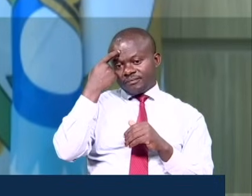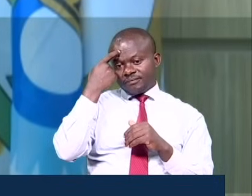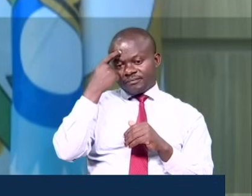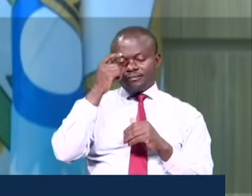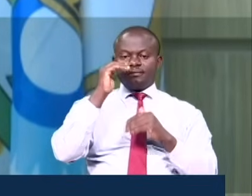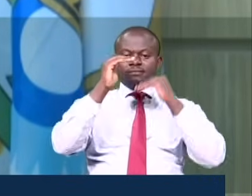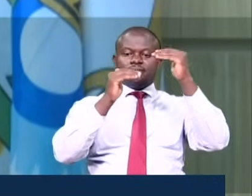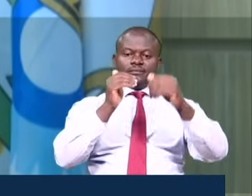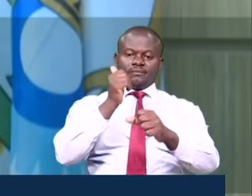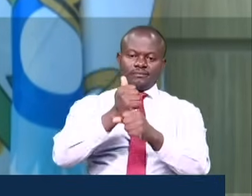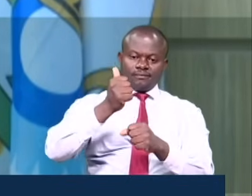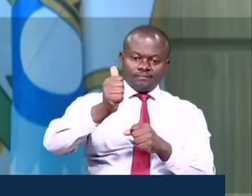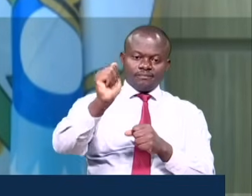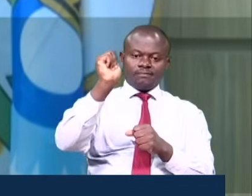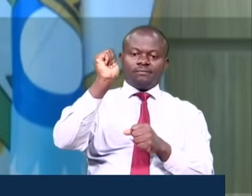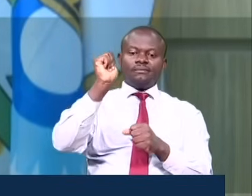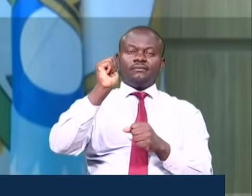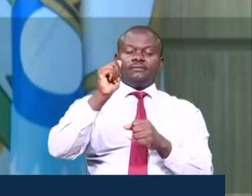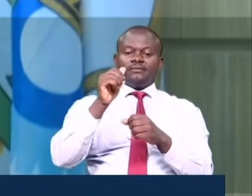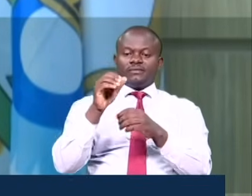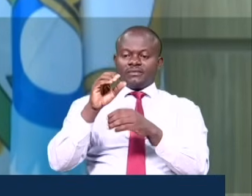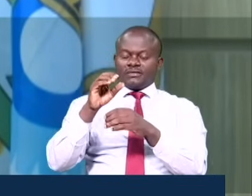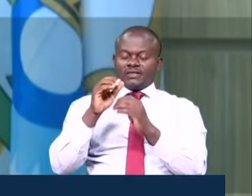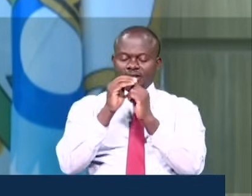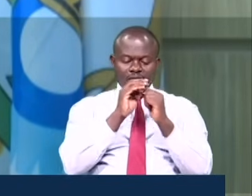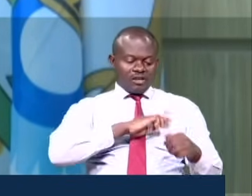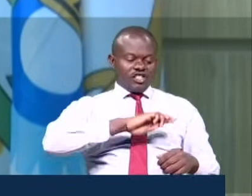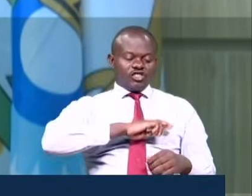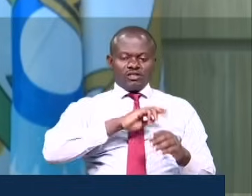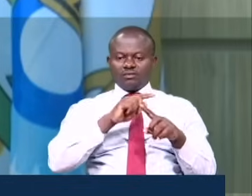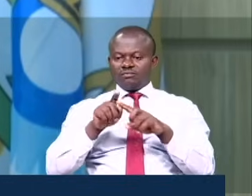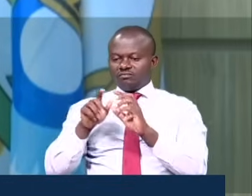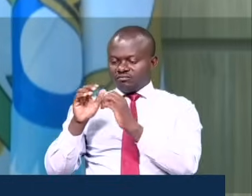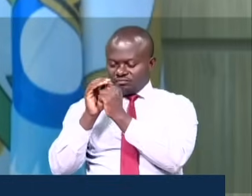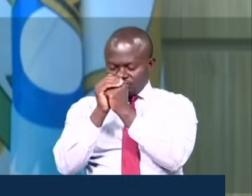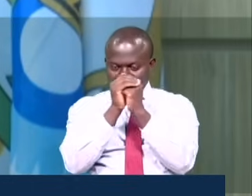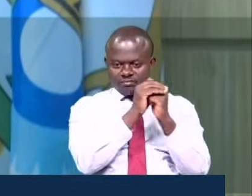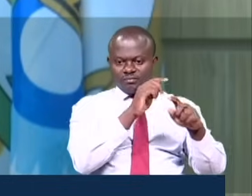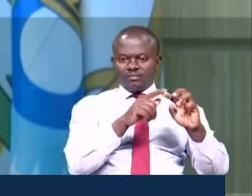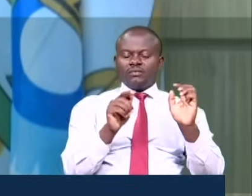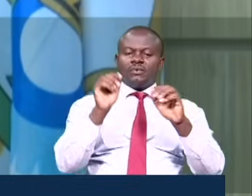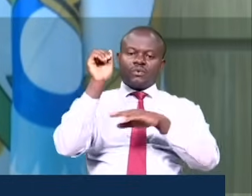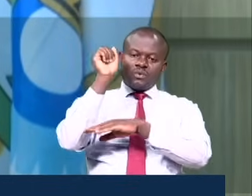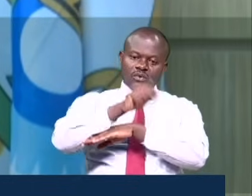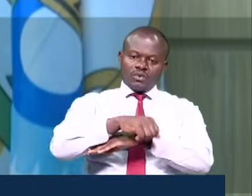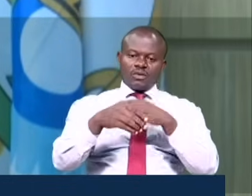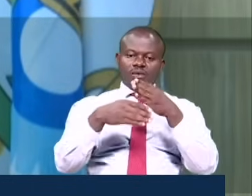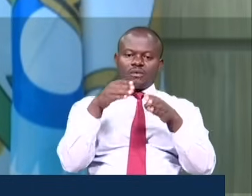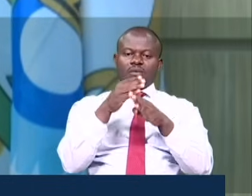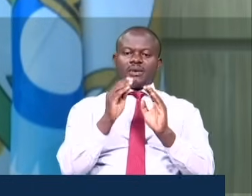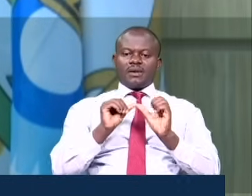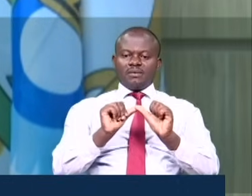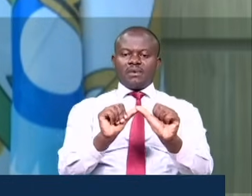inzego z'abikorera, amadini n'indi miryango kurushaho kubaka